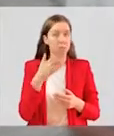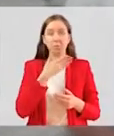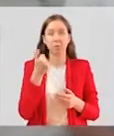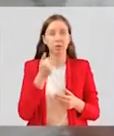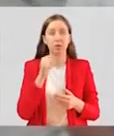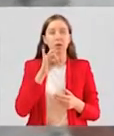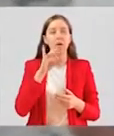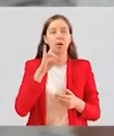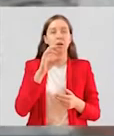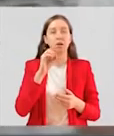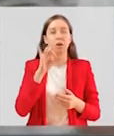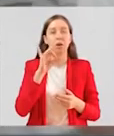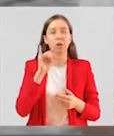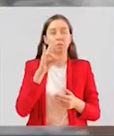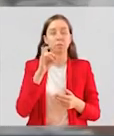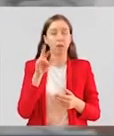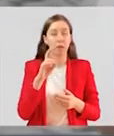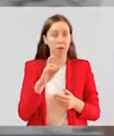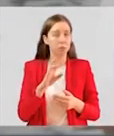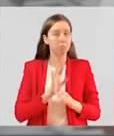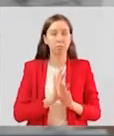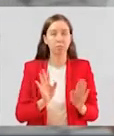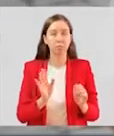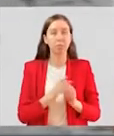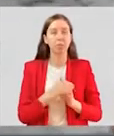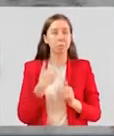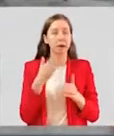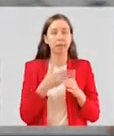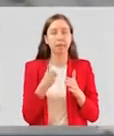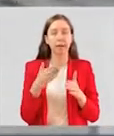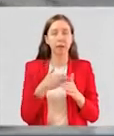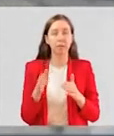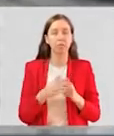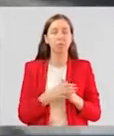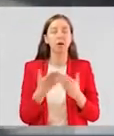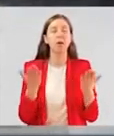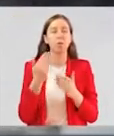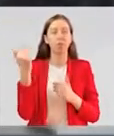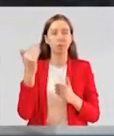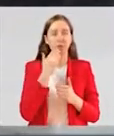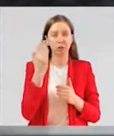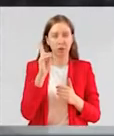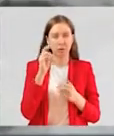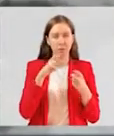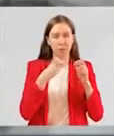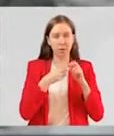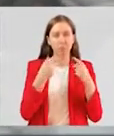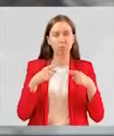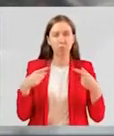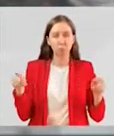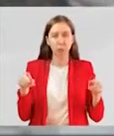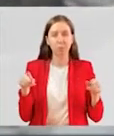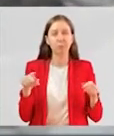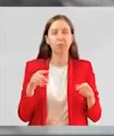вот мнение по поводу Бессарабии, жителей молдавской части Бессарабии. Ваше отношение к тем проблемам, о которых сейчас идет речь? В